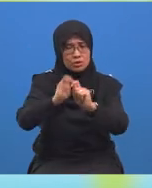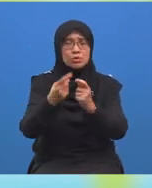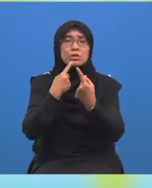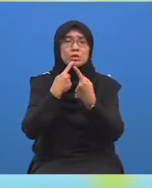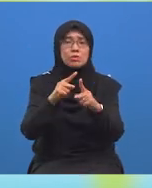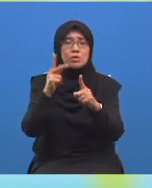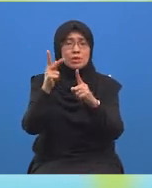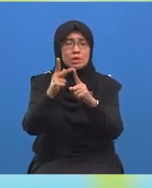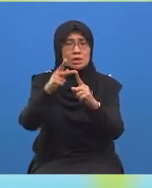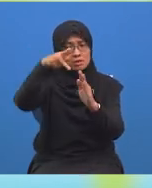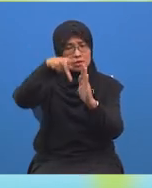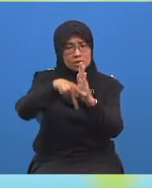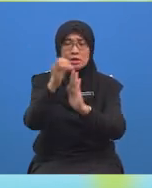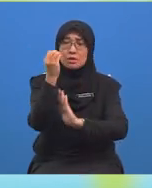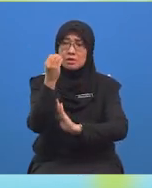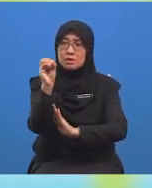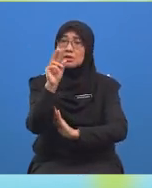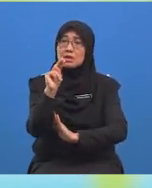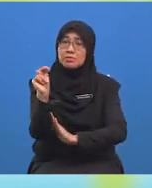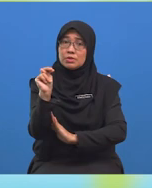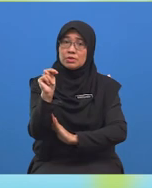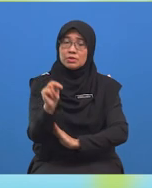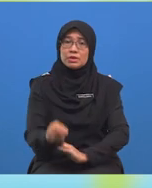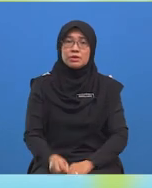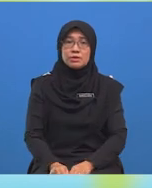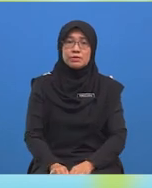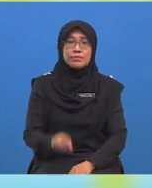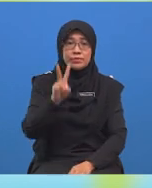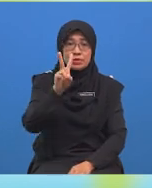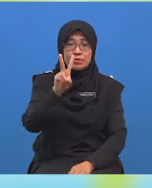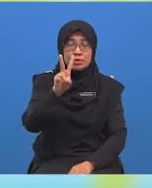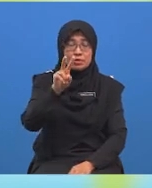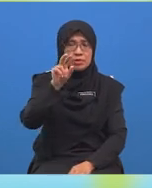Tukarkan jawapan tersebut kepada perpuluhan.